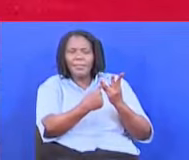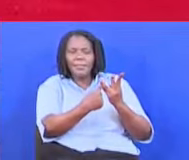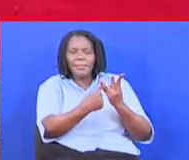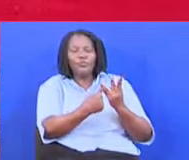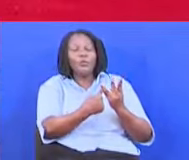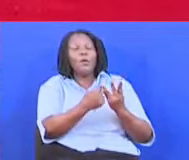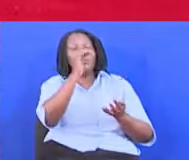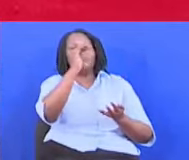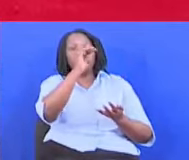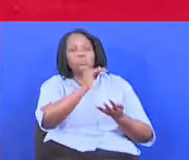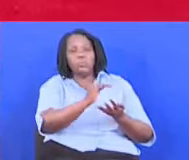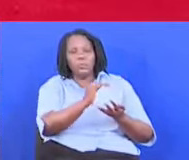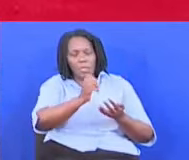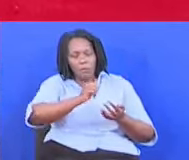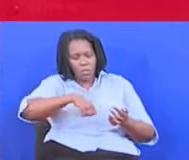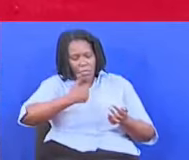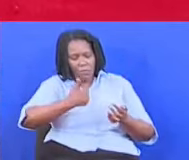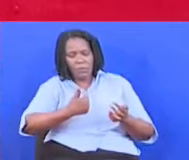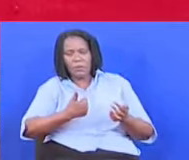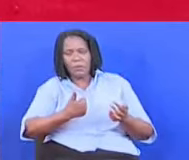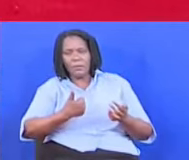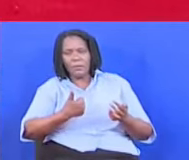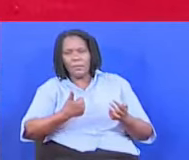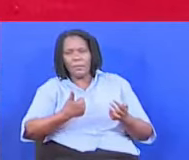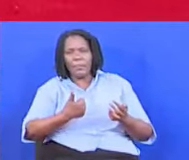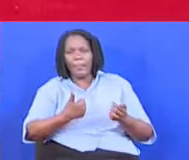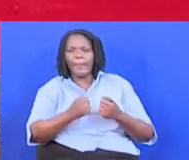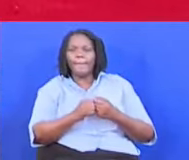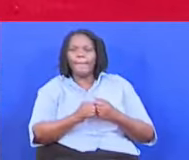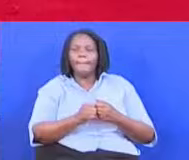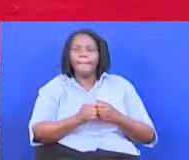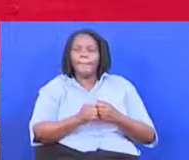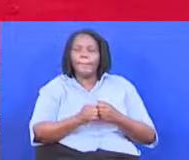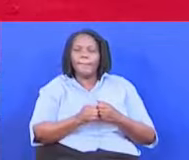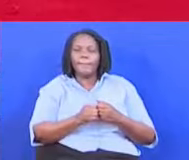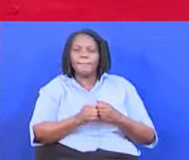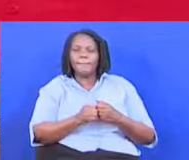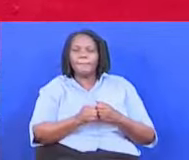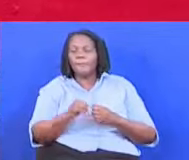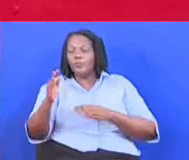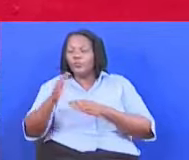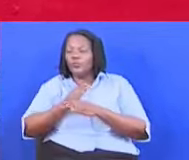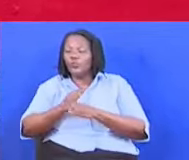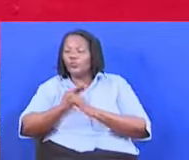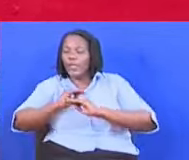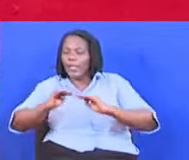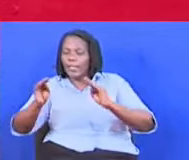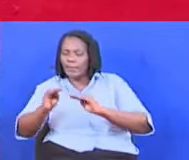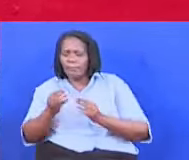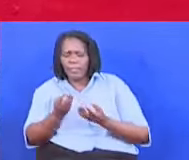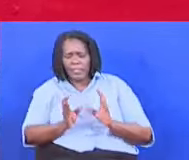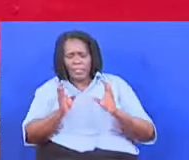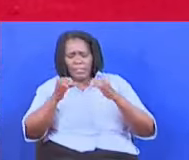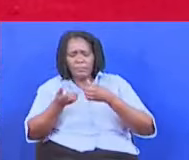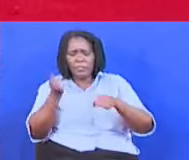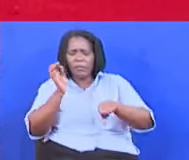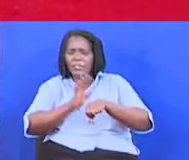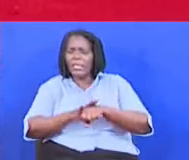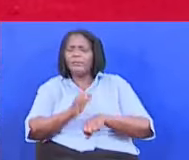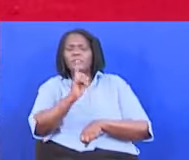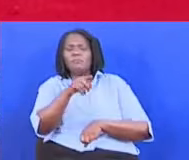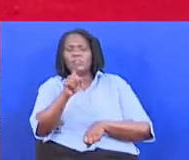za kuwavua mamba hao. Kuhusiana na elimu, timu zetu ziko